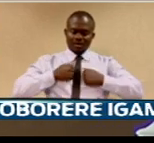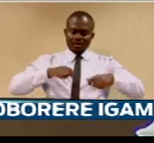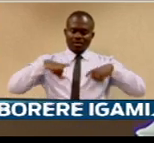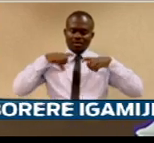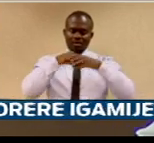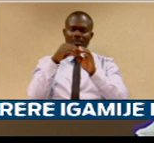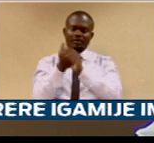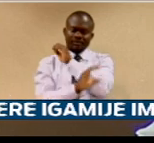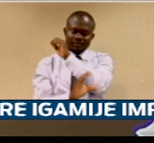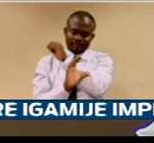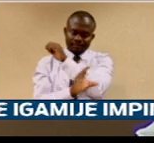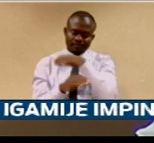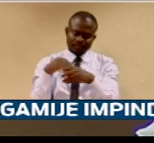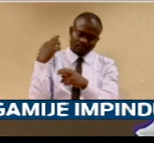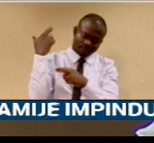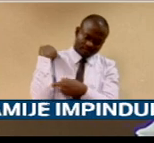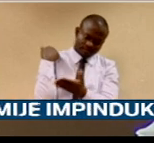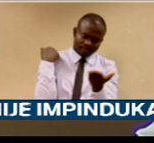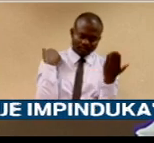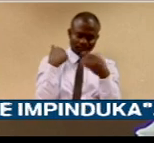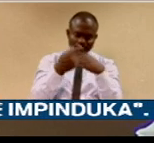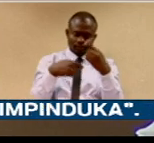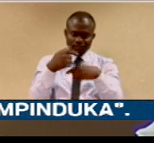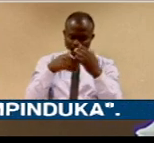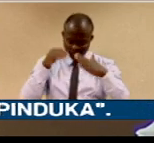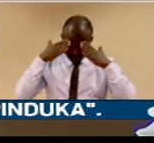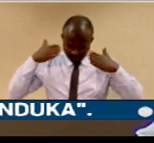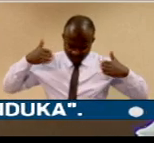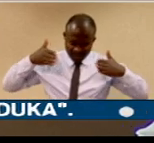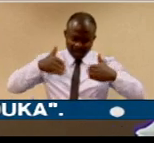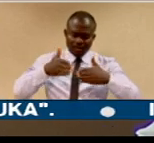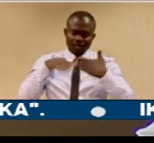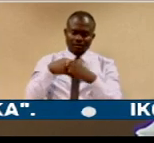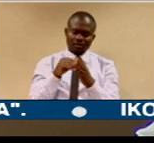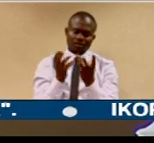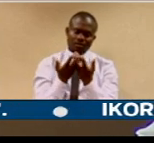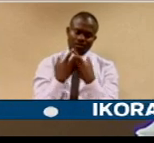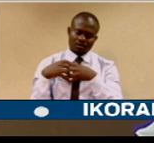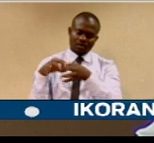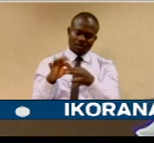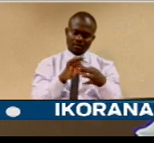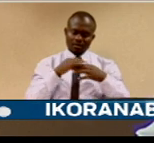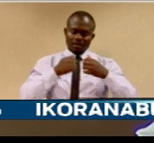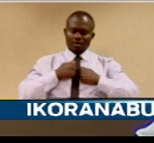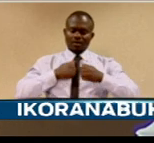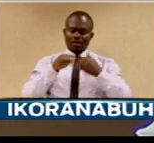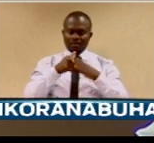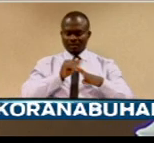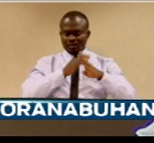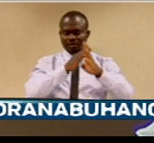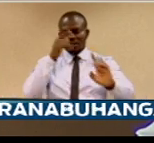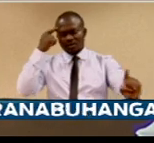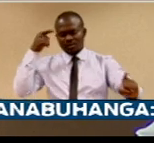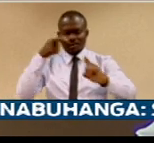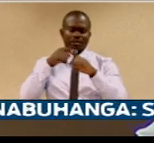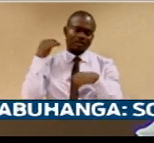mahanga mu nshingano yo gukomeza gushyira imbere ubumwe bw'abanyarwanda no kurwanya umugambi wa